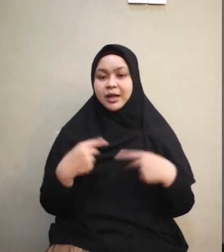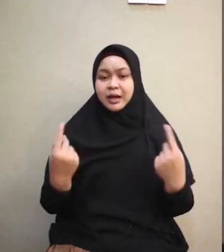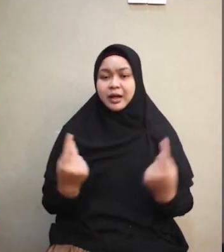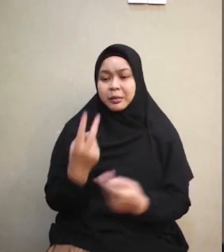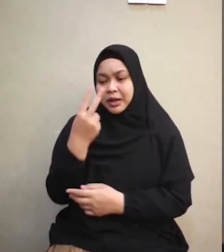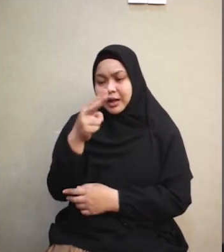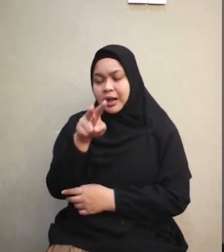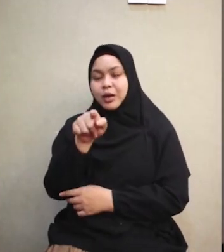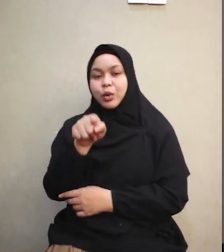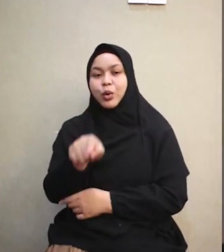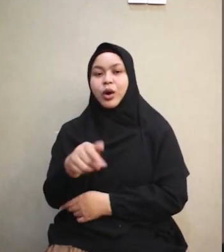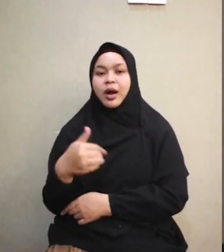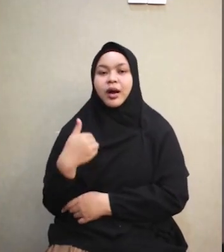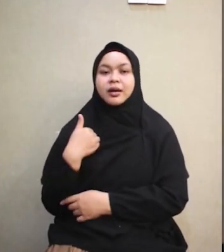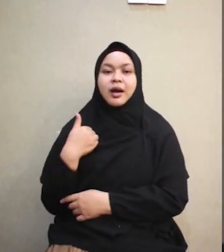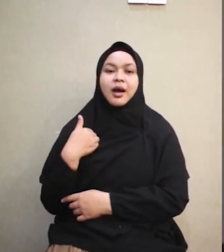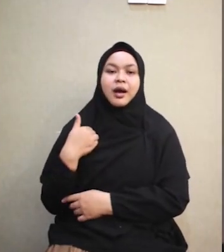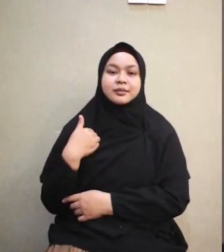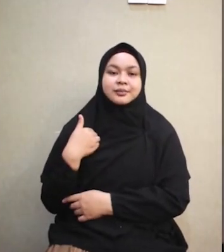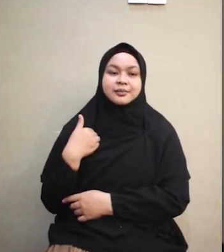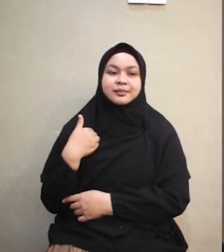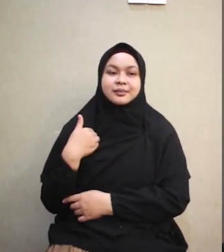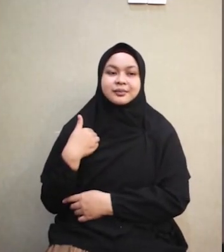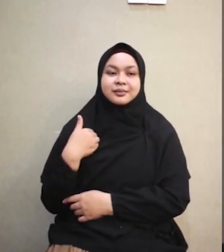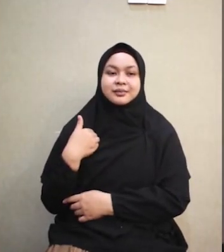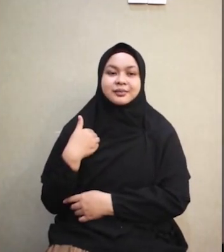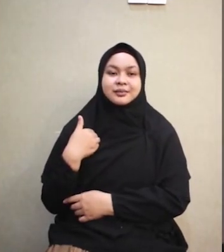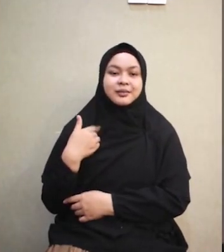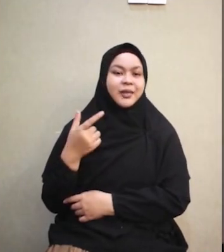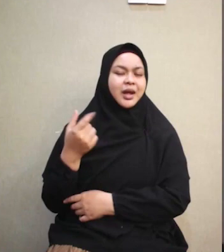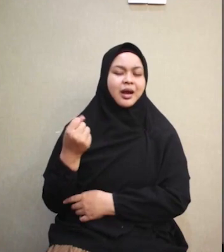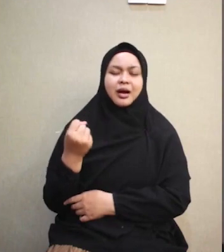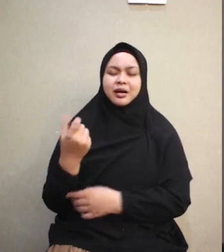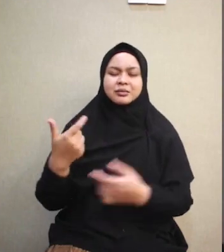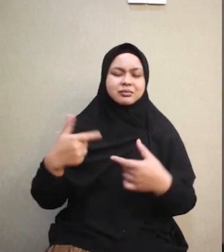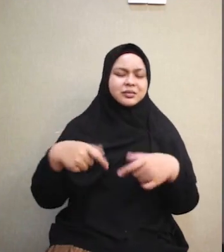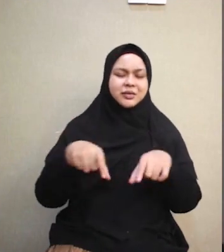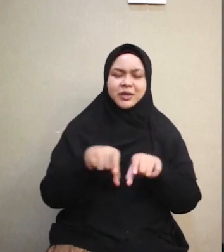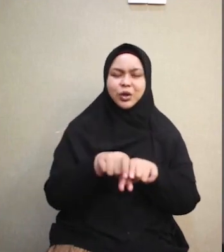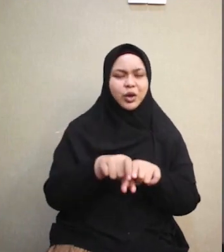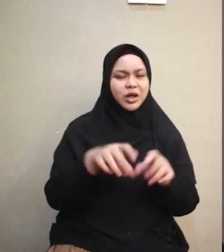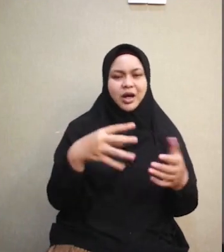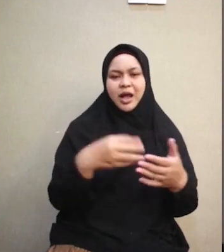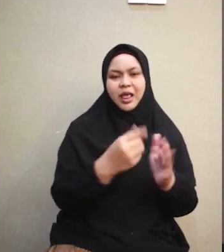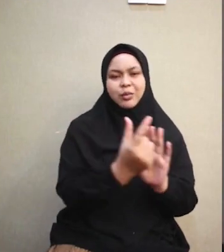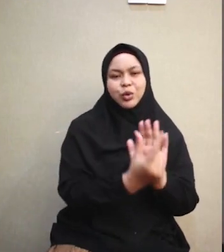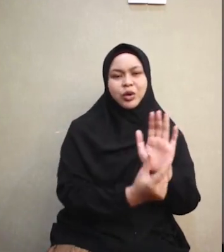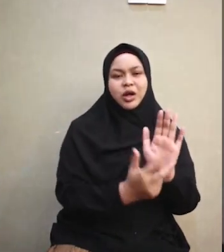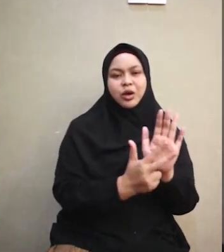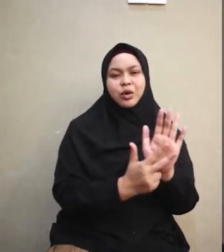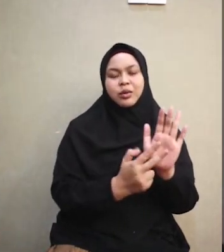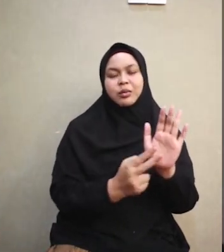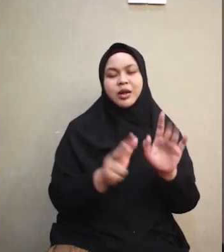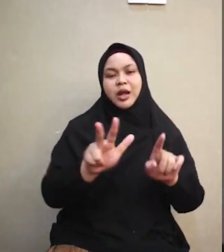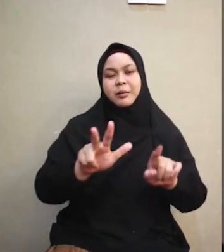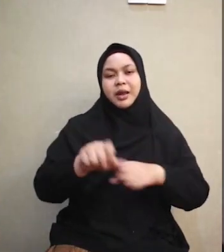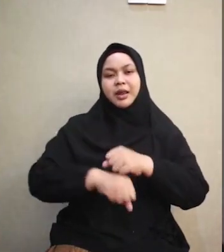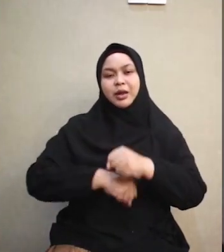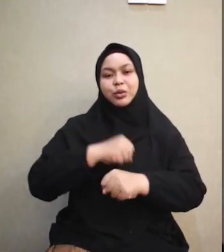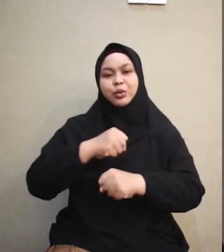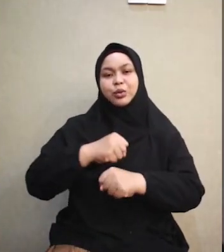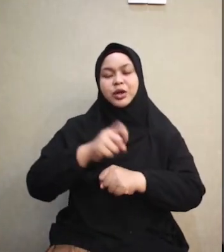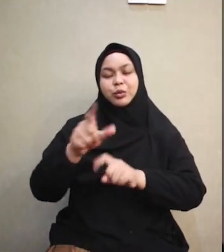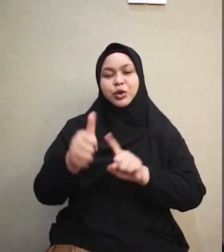ada ada hal yang tidak relevan di dalam undang-undang nomor 8 tahun 2016 yang pertama